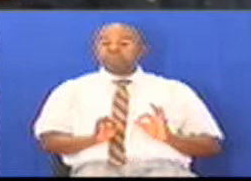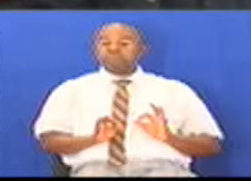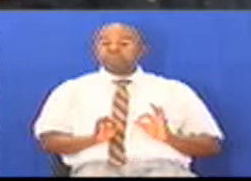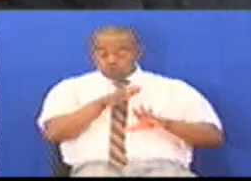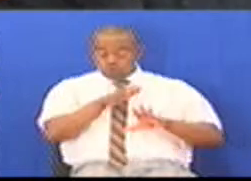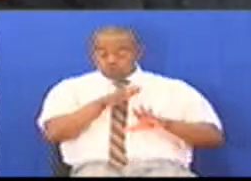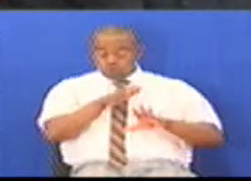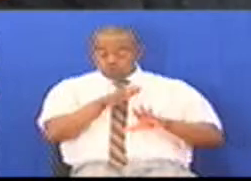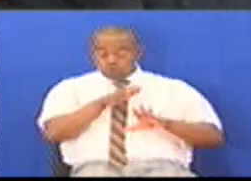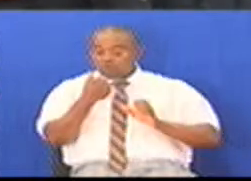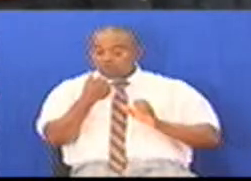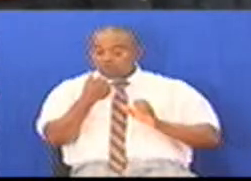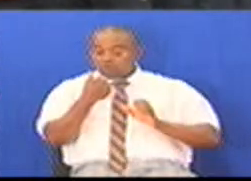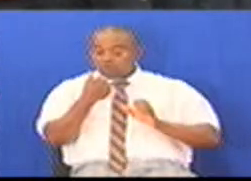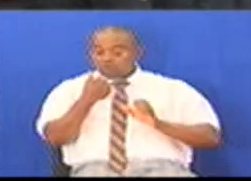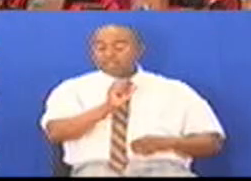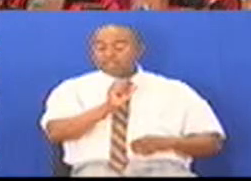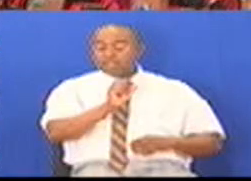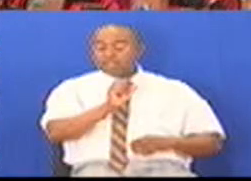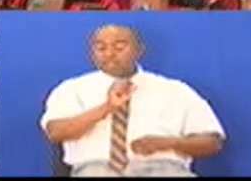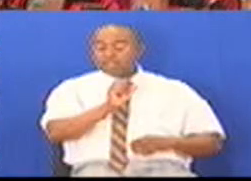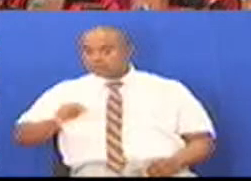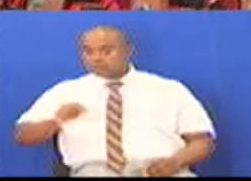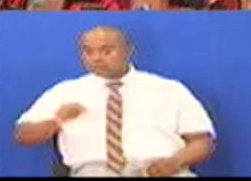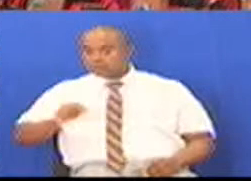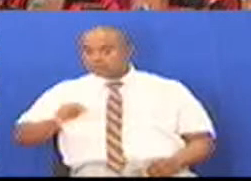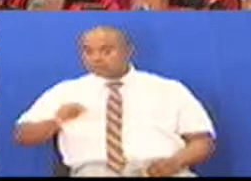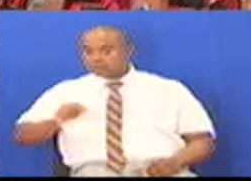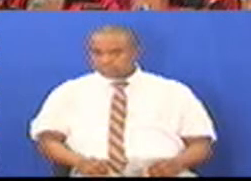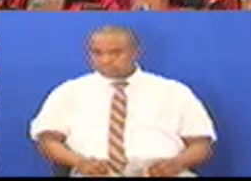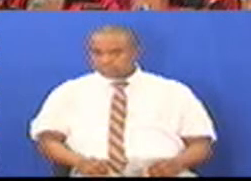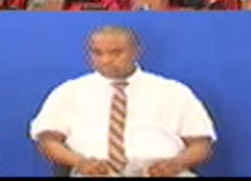wadogo kama kanuni inavyowataka.